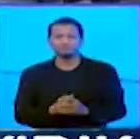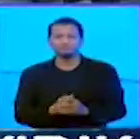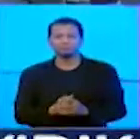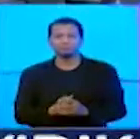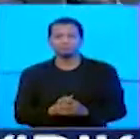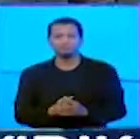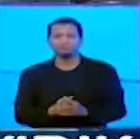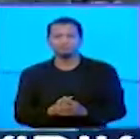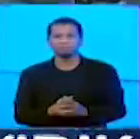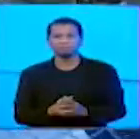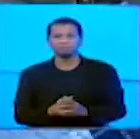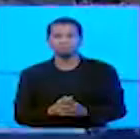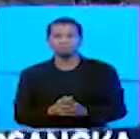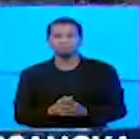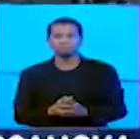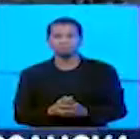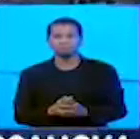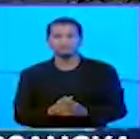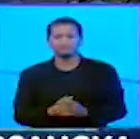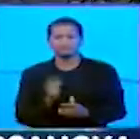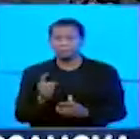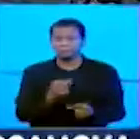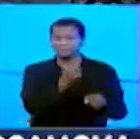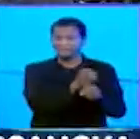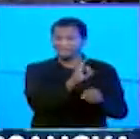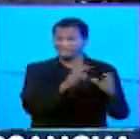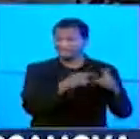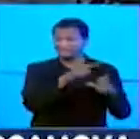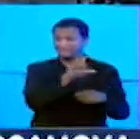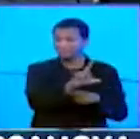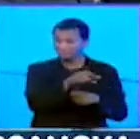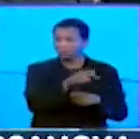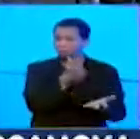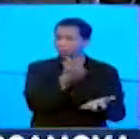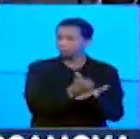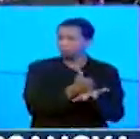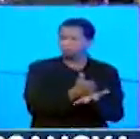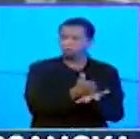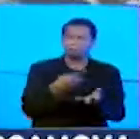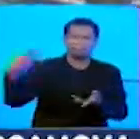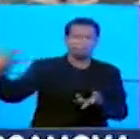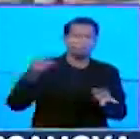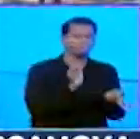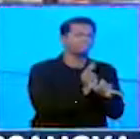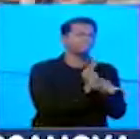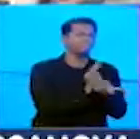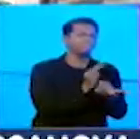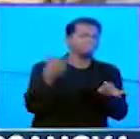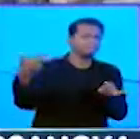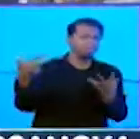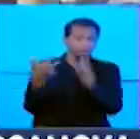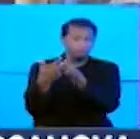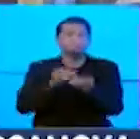ini menyampaikan bahwa karena Gisella Anastasia dengan sangat Jera mengirimkan video asusila tersebut mengirimkan